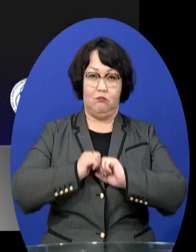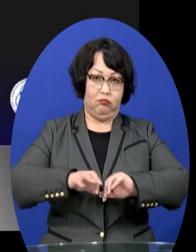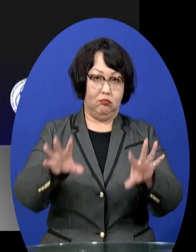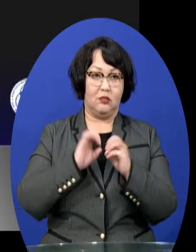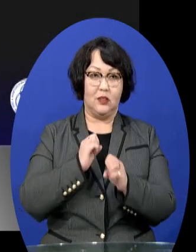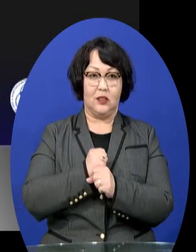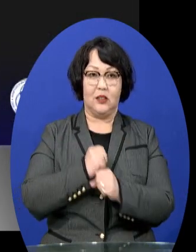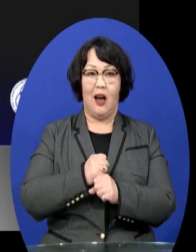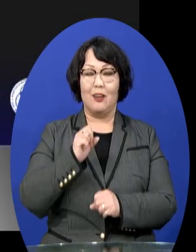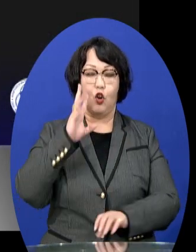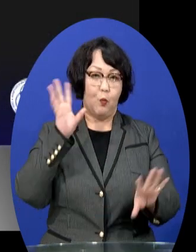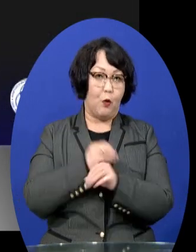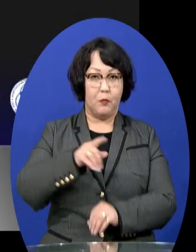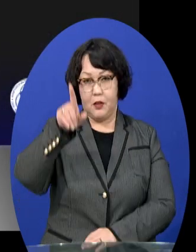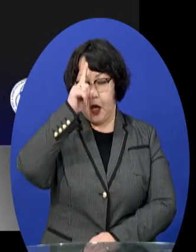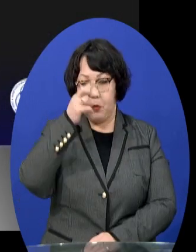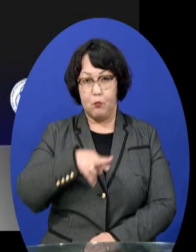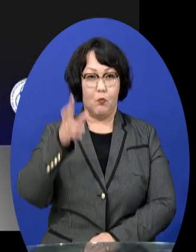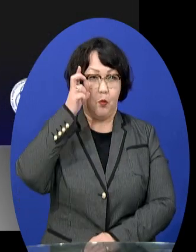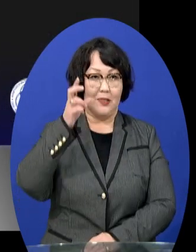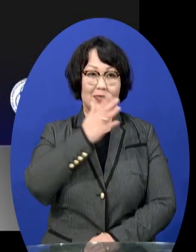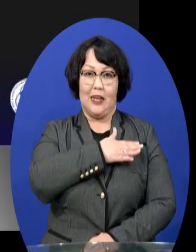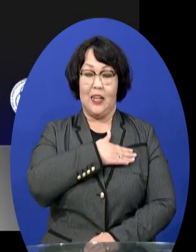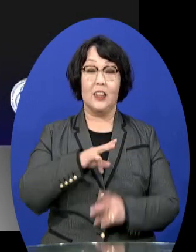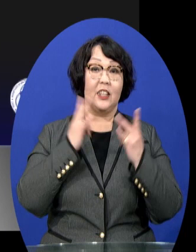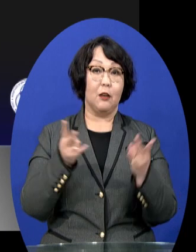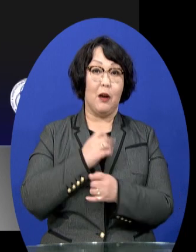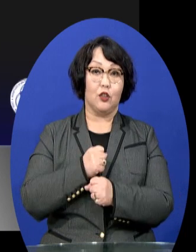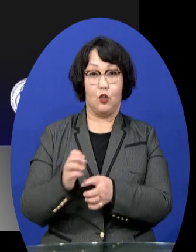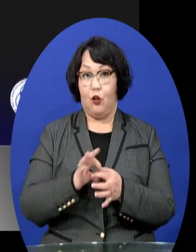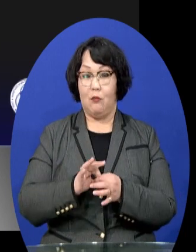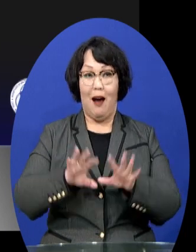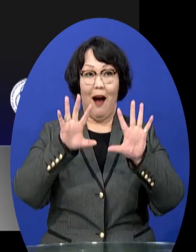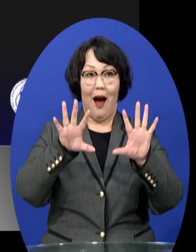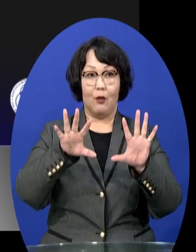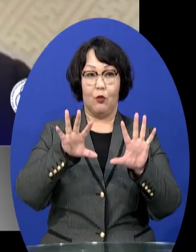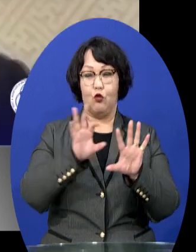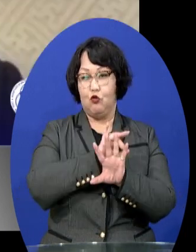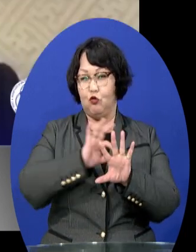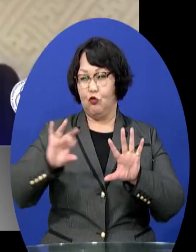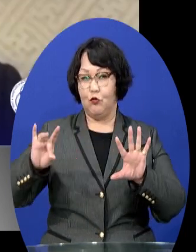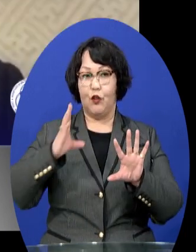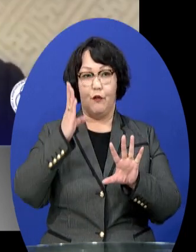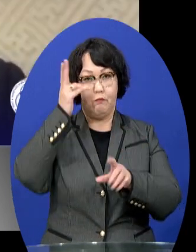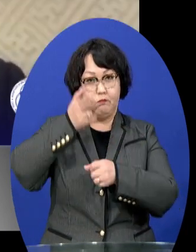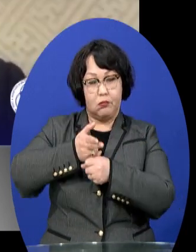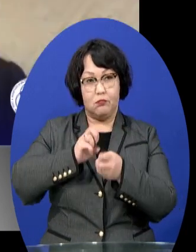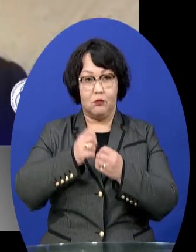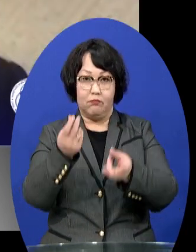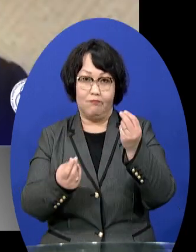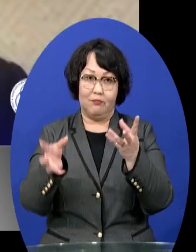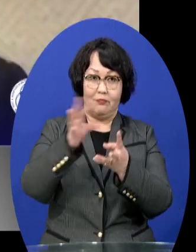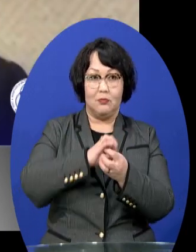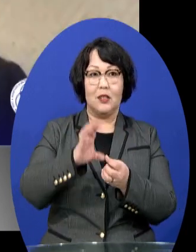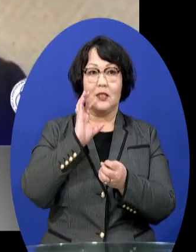Аяны хүрээнд эрүүл мэнд, боловсролын салбар, цагдаа, нийгмийн ажлыг хамарсан 10 цоврол контент бэлтгэсэн байна. Үүнийг салбар бүрийн алба хаагчдад